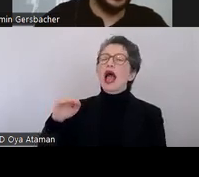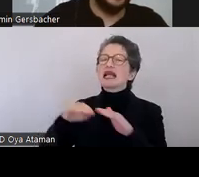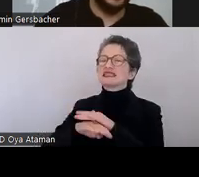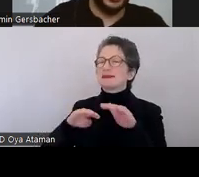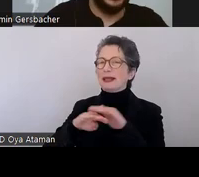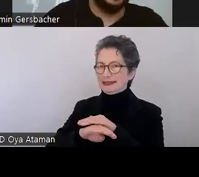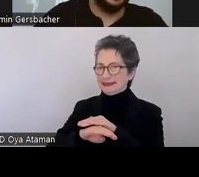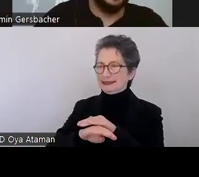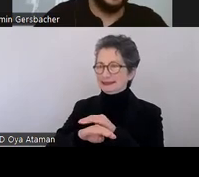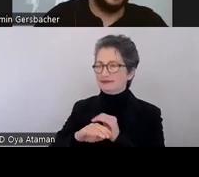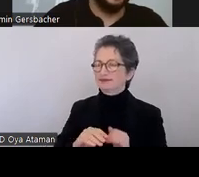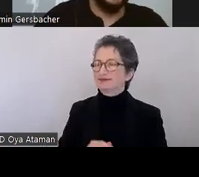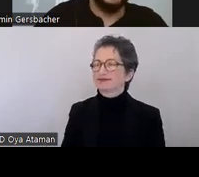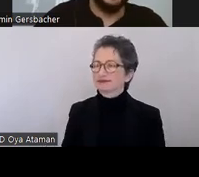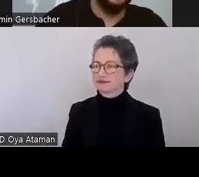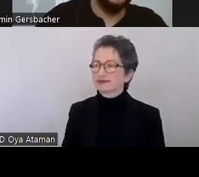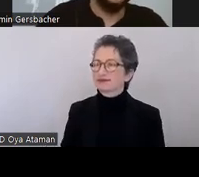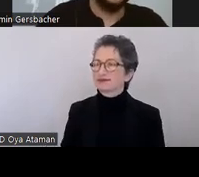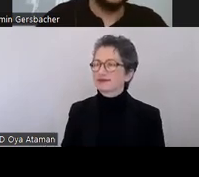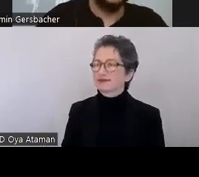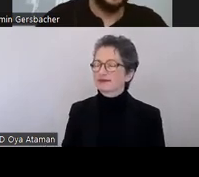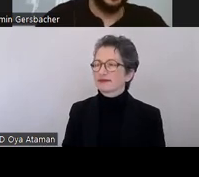dann 11 Buchstaben dazwischen, Y.